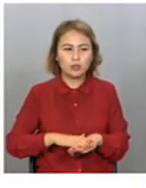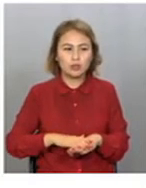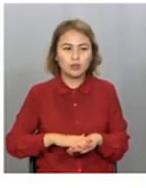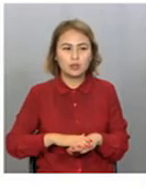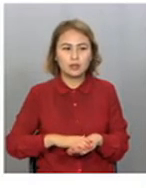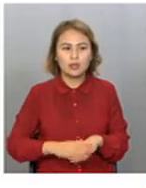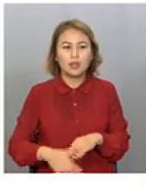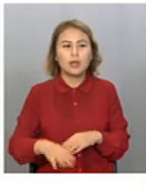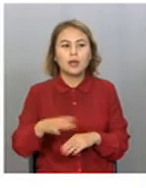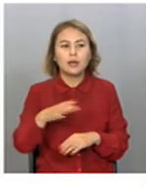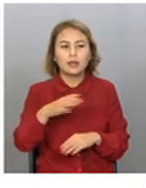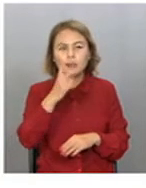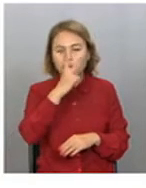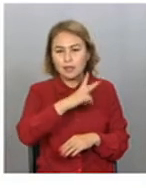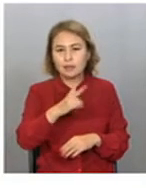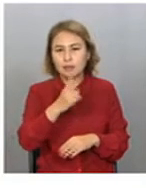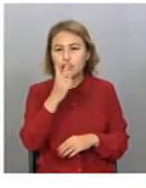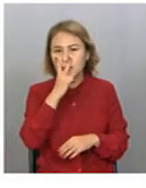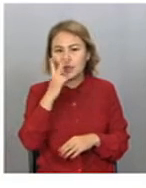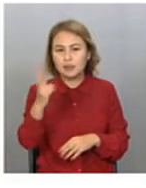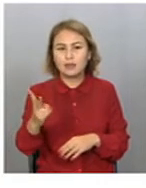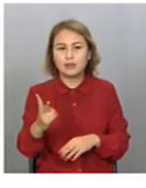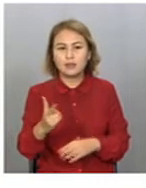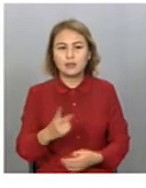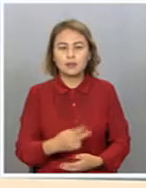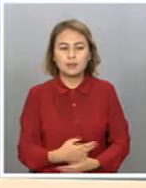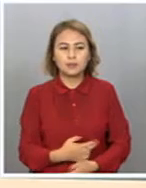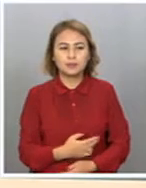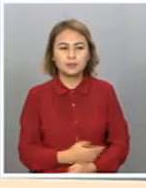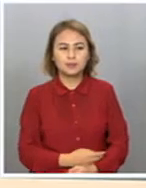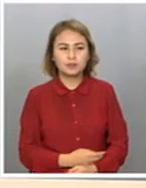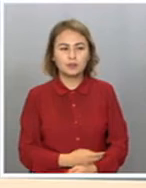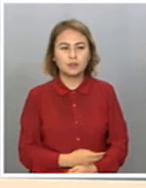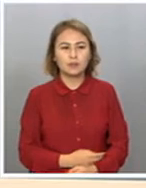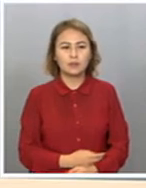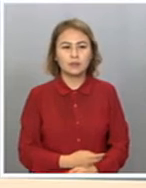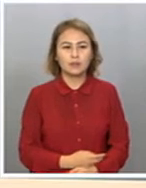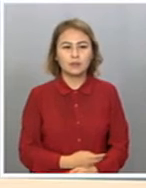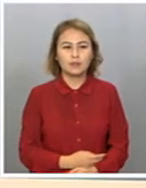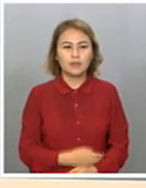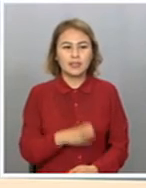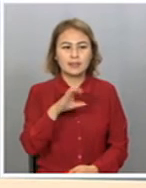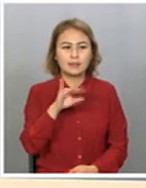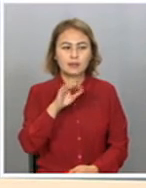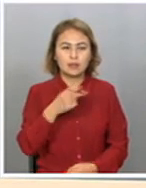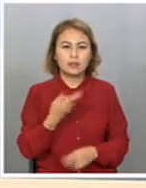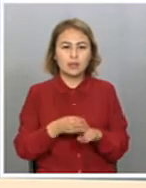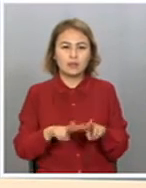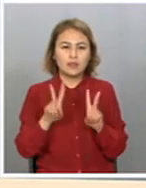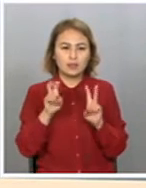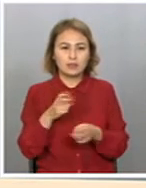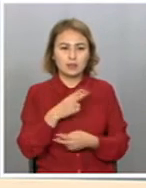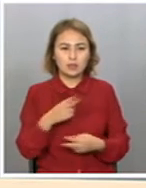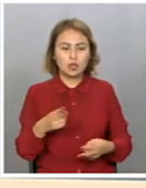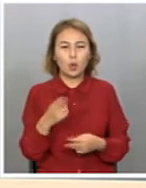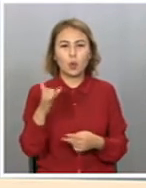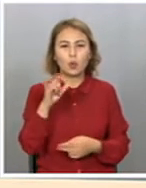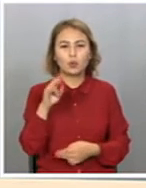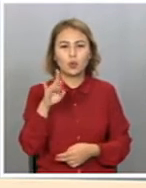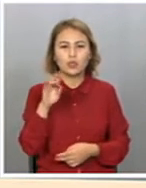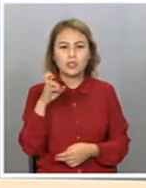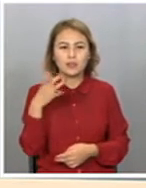– «сложный», «глядеть» – «смотреть». Ребята, стиль данного текста –